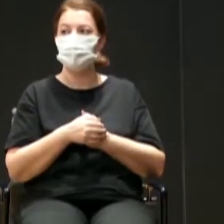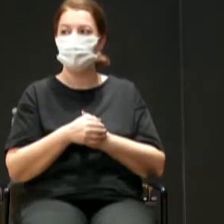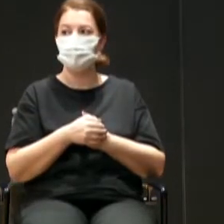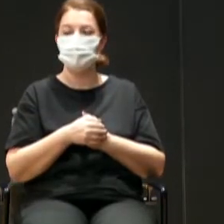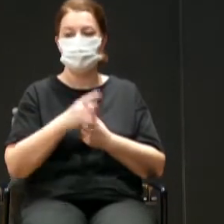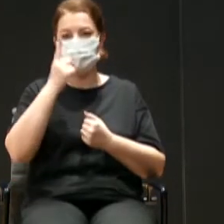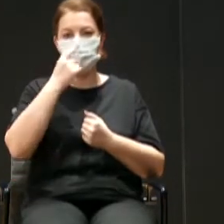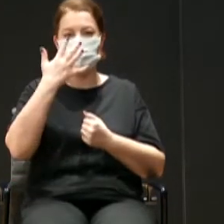ilk 5 ay ya da 6 aylık dilimde